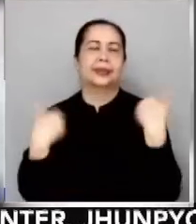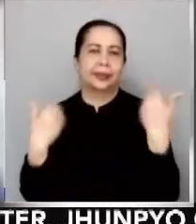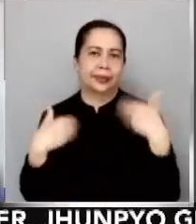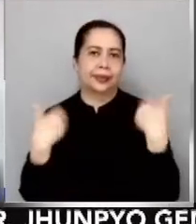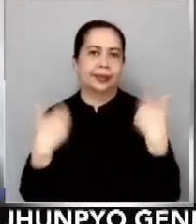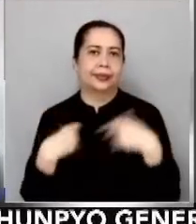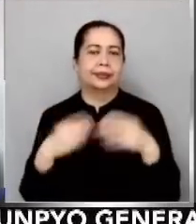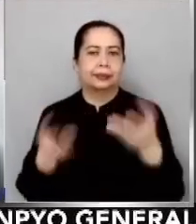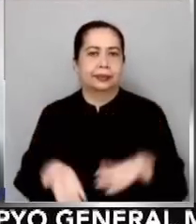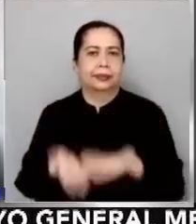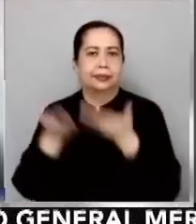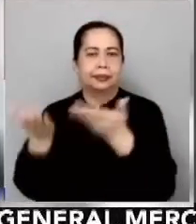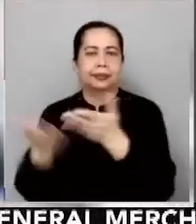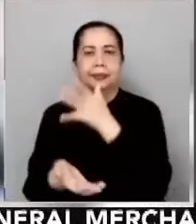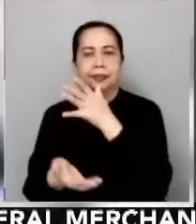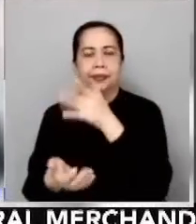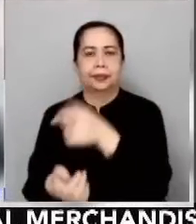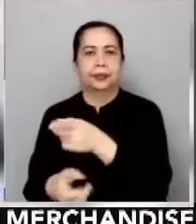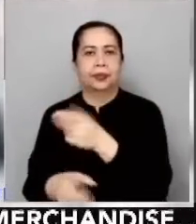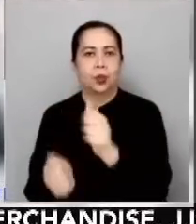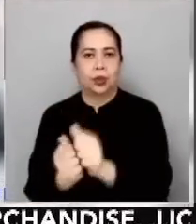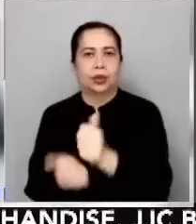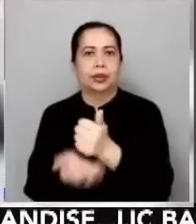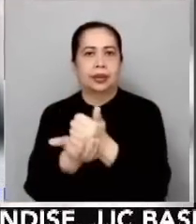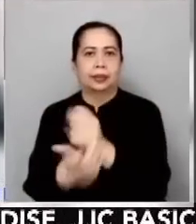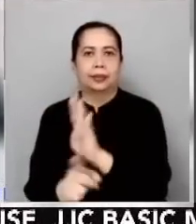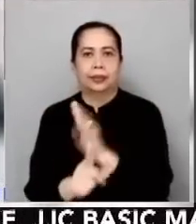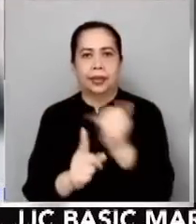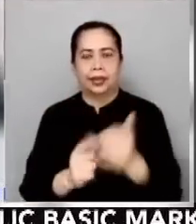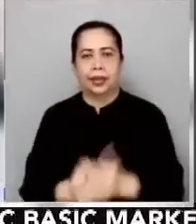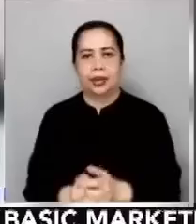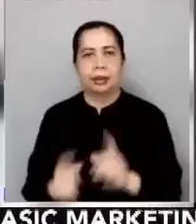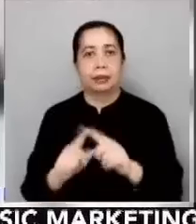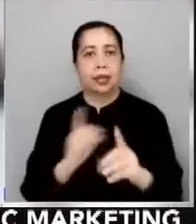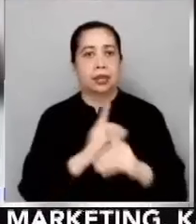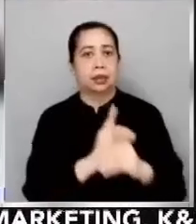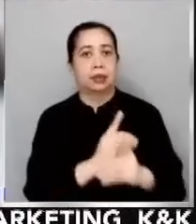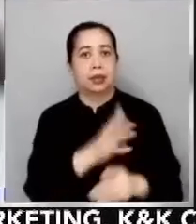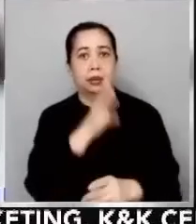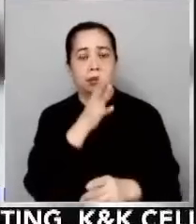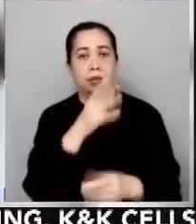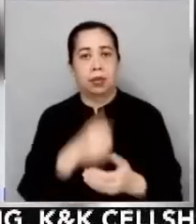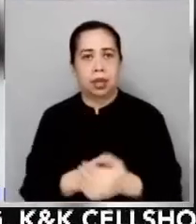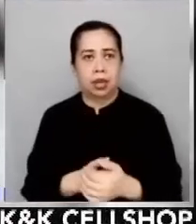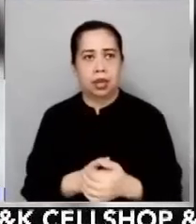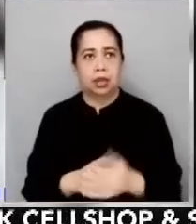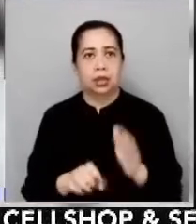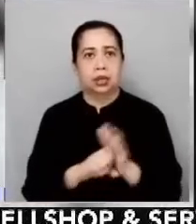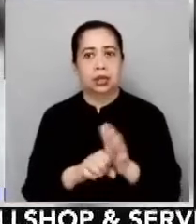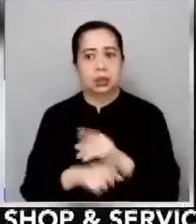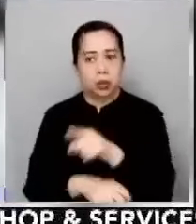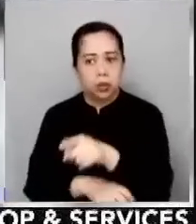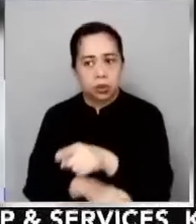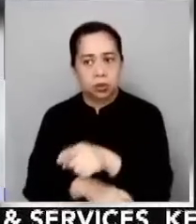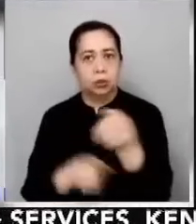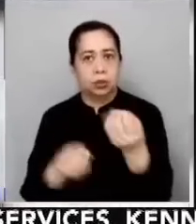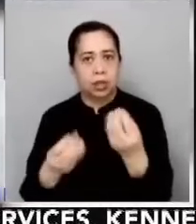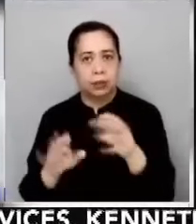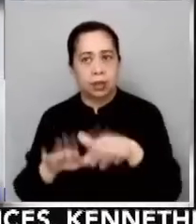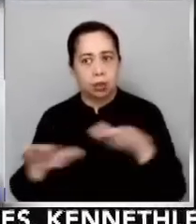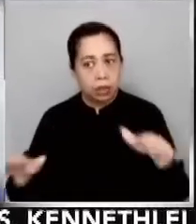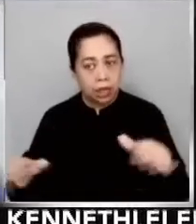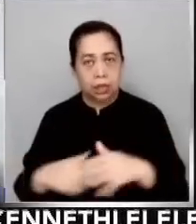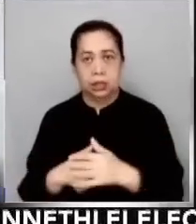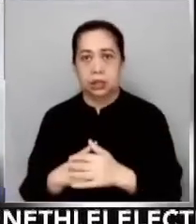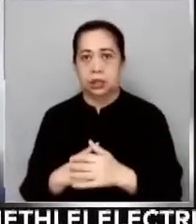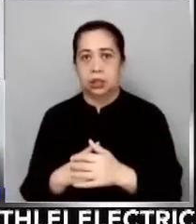sa kanyang ina ang bata sa tulong ng barangay. Pero depensa ng nanay ng bata. Katulad ninyo, madami po kayong anak, hindi nyo